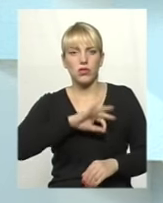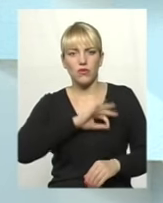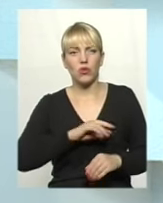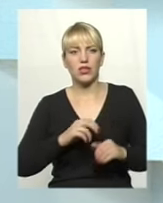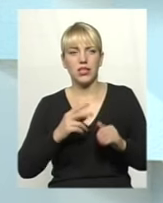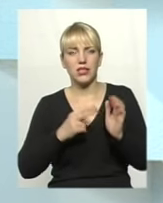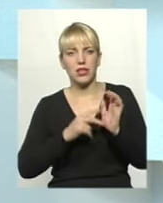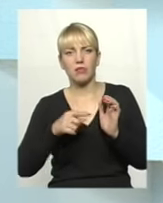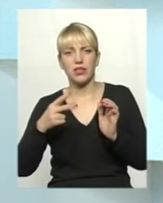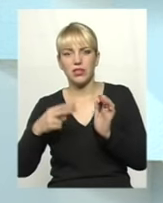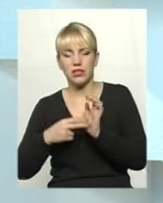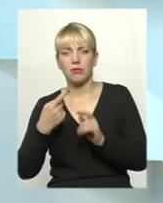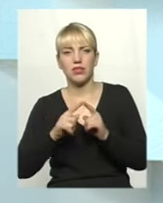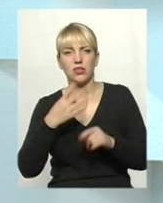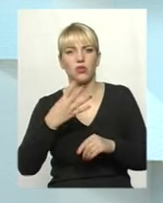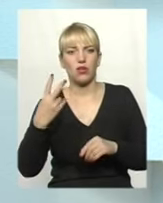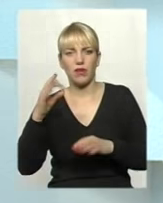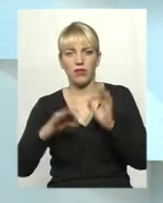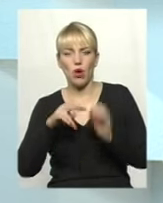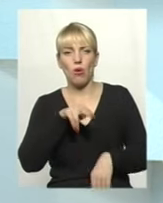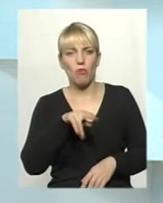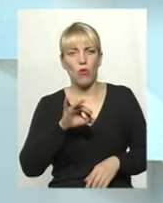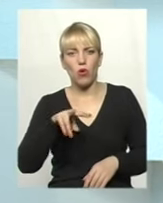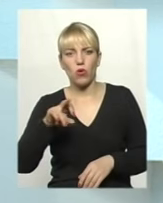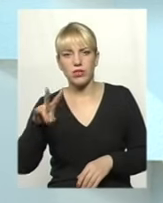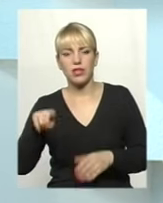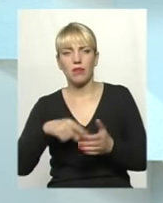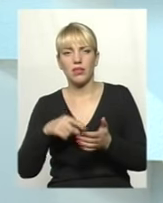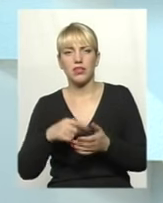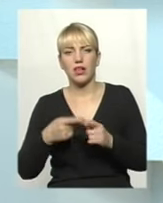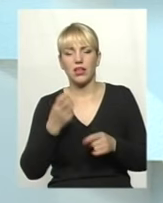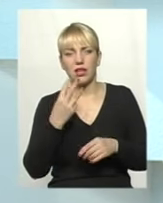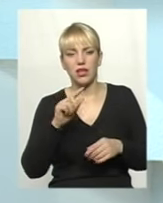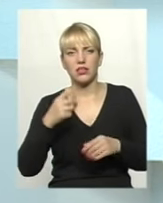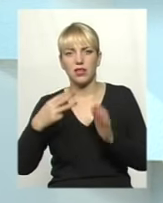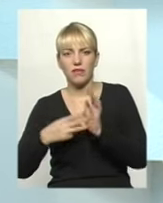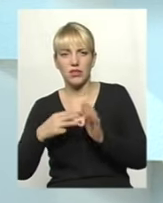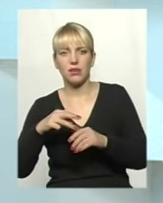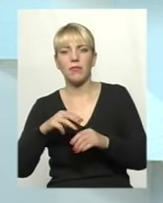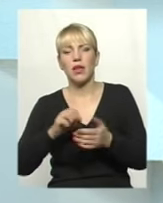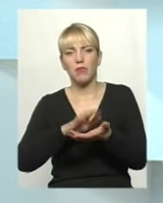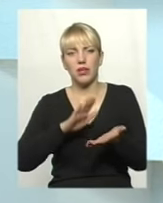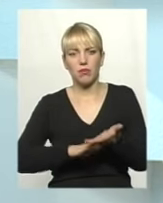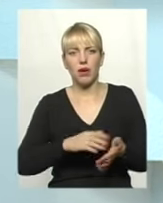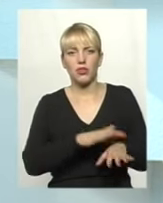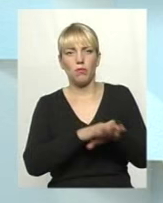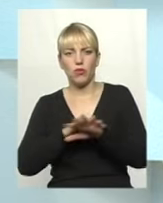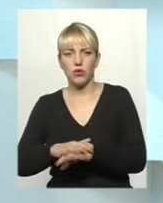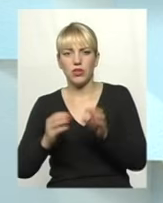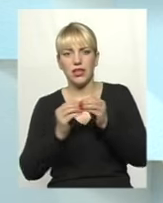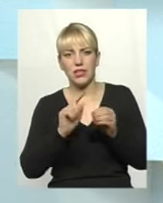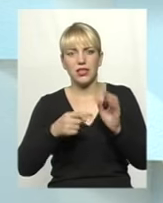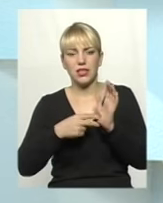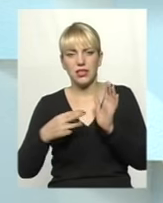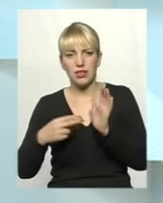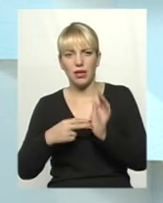мільйон, 42% використання. Полонська міська 13,8 мільйонів передбачено, профінансовано 10,7 мільйонів,